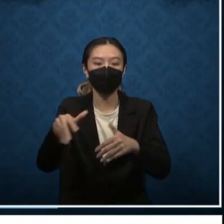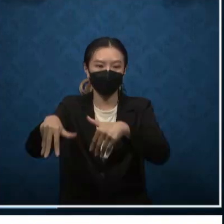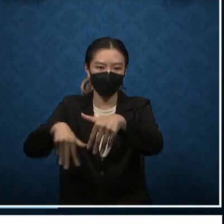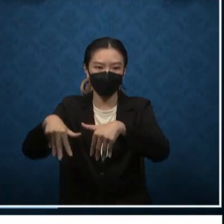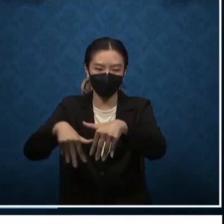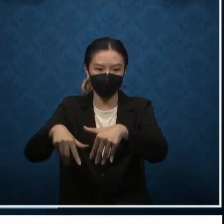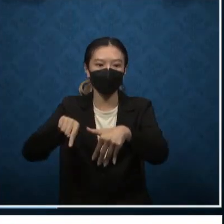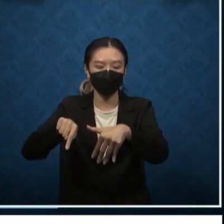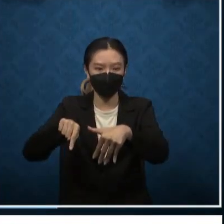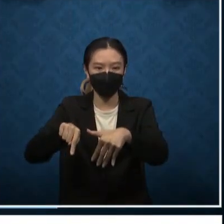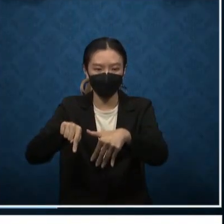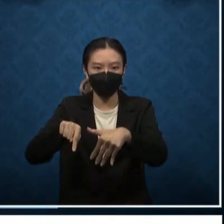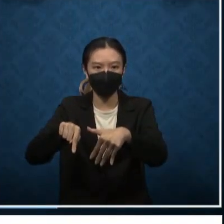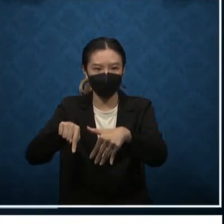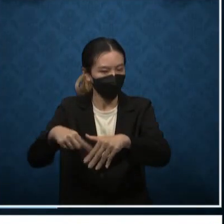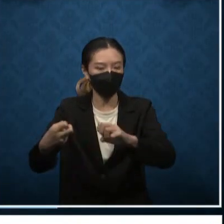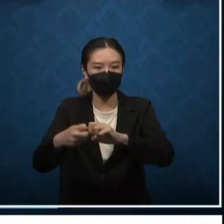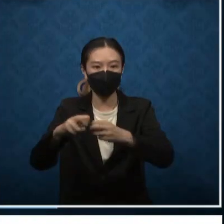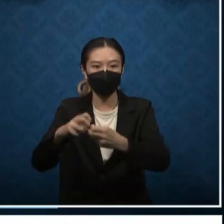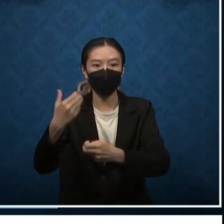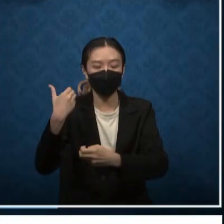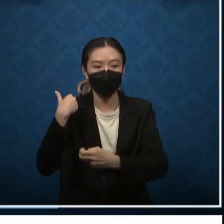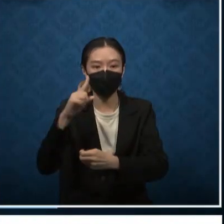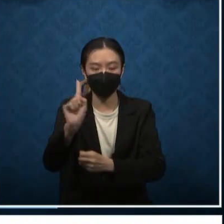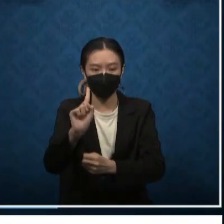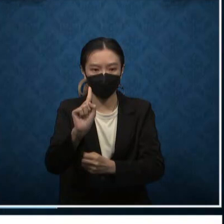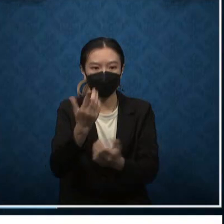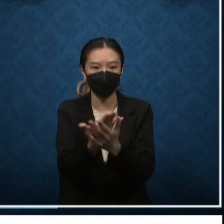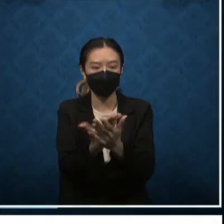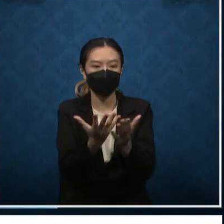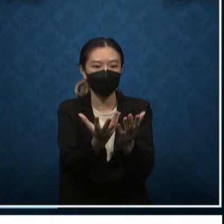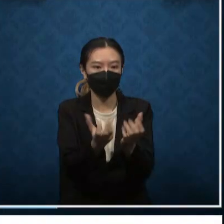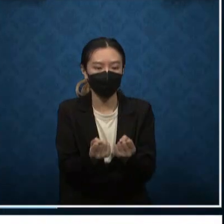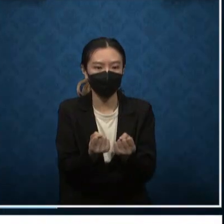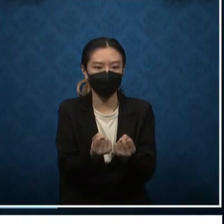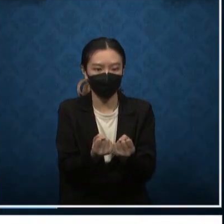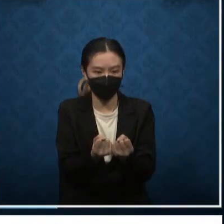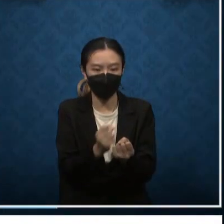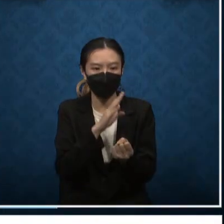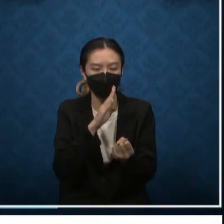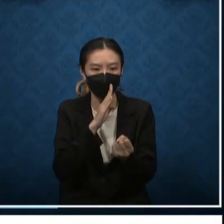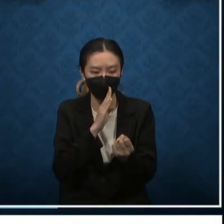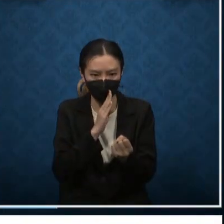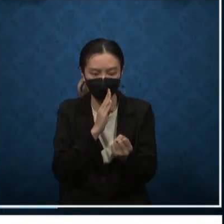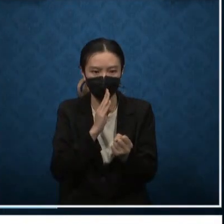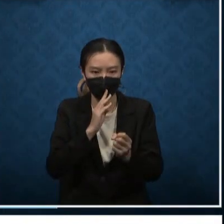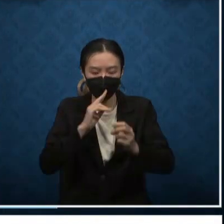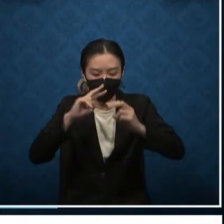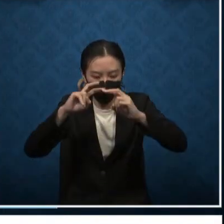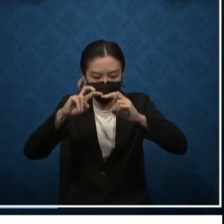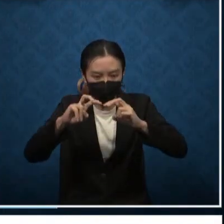อพorerชิตายเองก็อาจจะมปัญหาในก่อนขอรับเงินเพระกลัว่าจะมีการตรวจสอบขึ้ในภายหัง